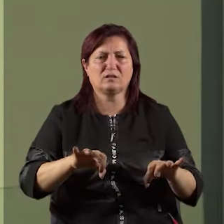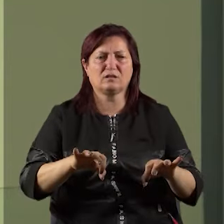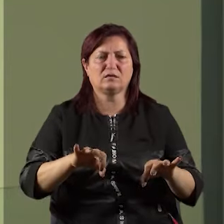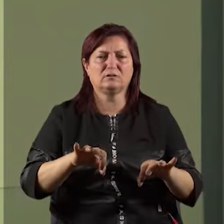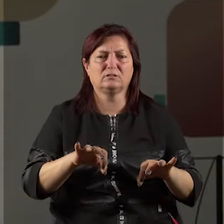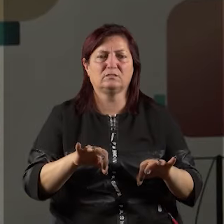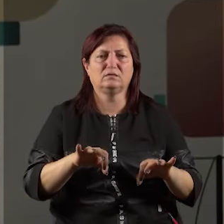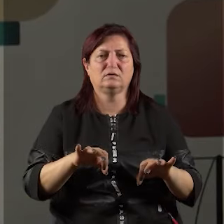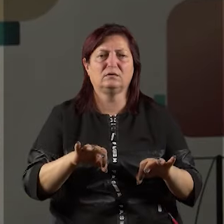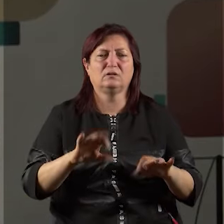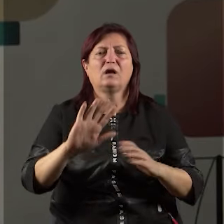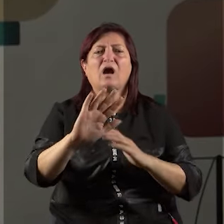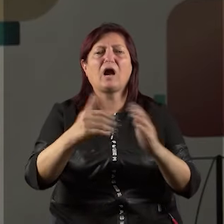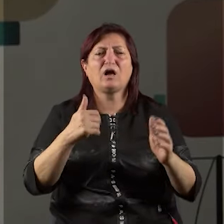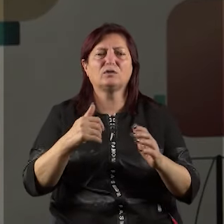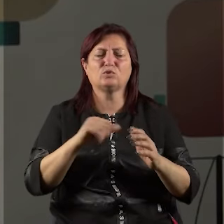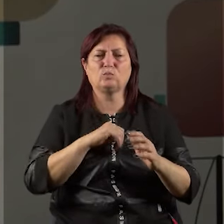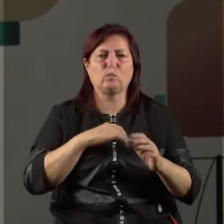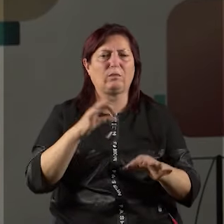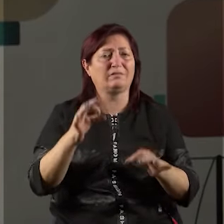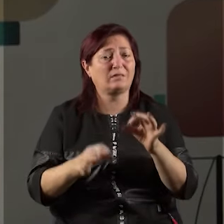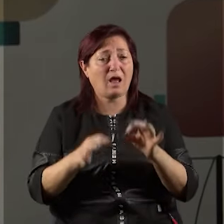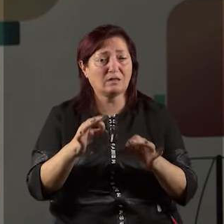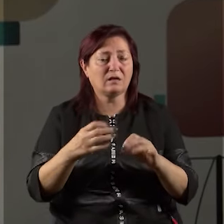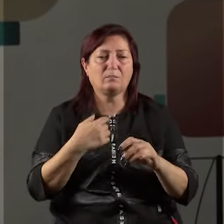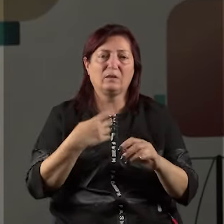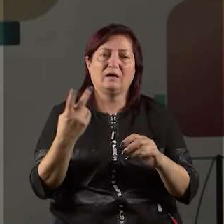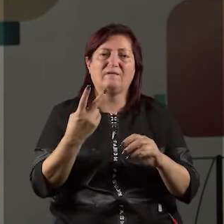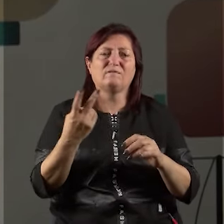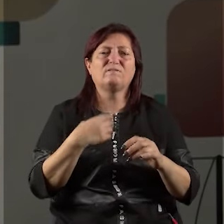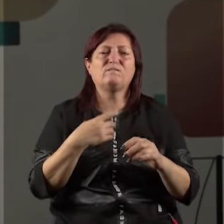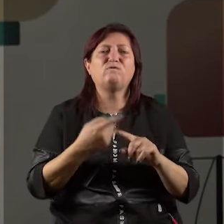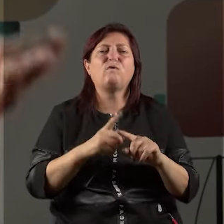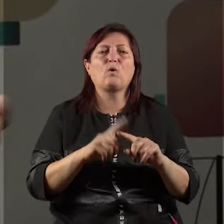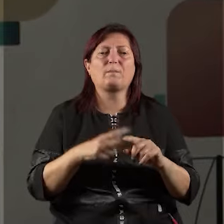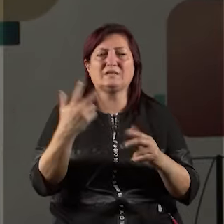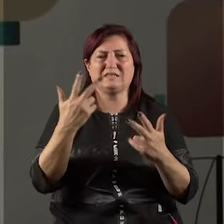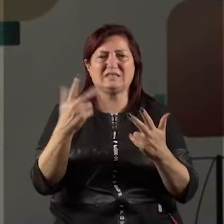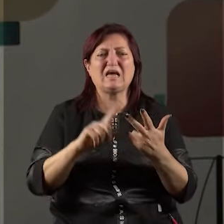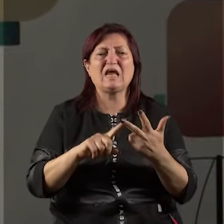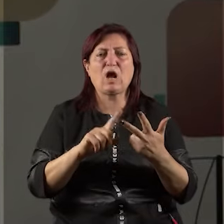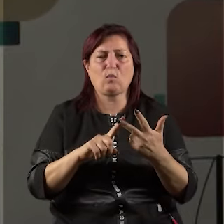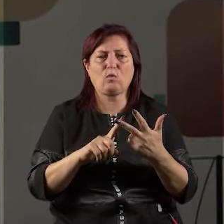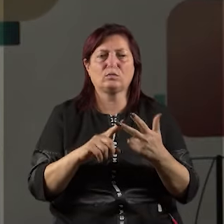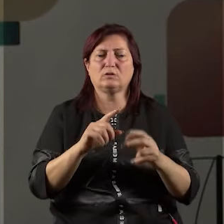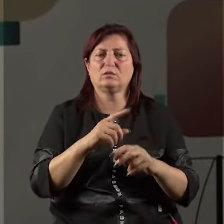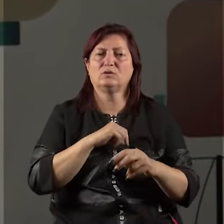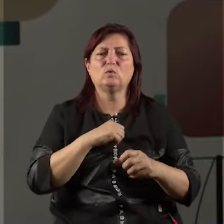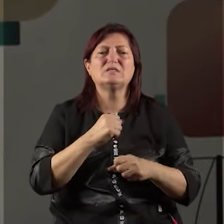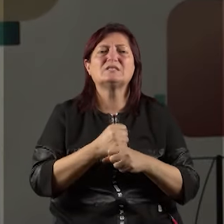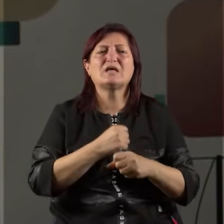այսպես ասած, կանչելով վարչական դատարան, մենք էլ որպես երրորդ անձ, այսինքն մենք ասելով նկատի ունեմ